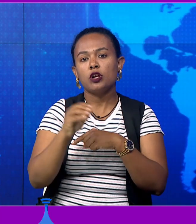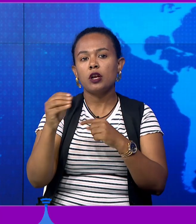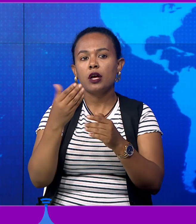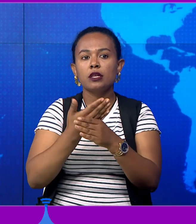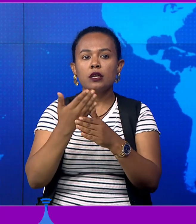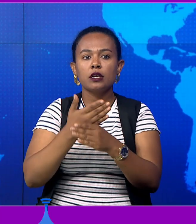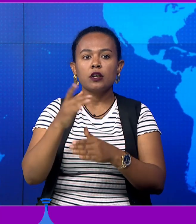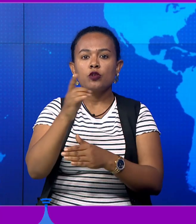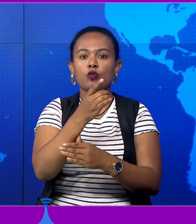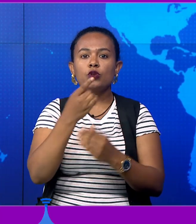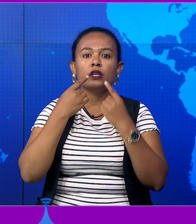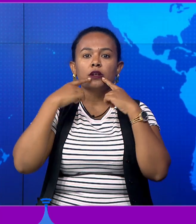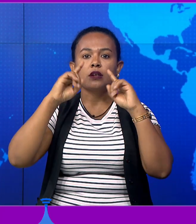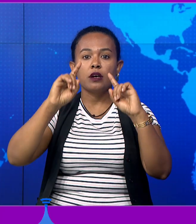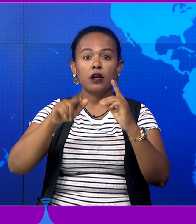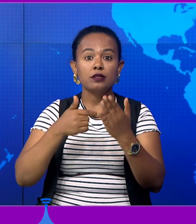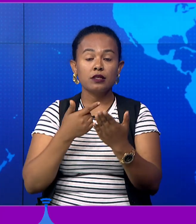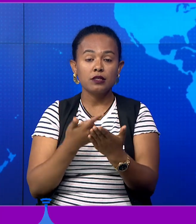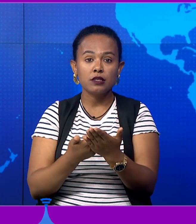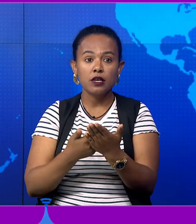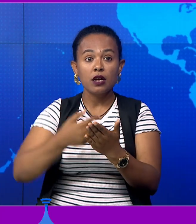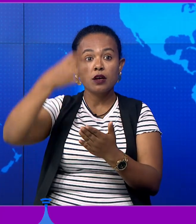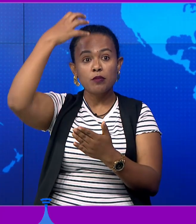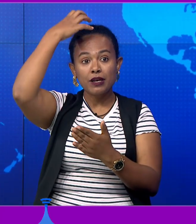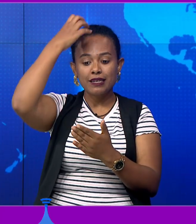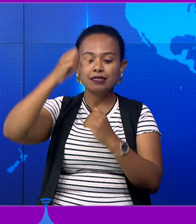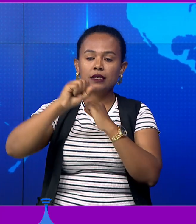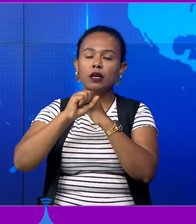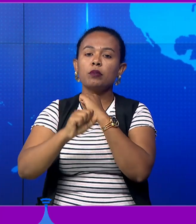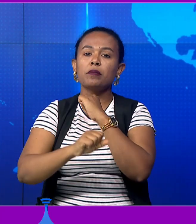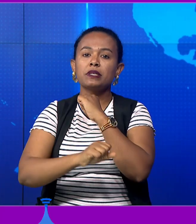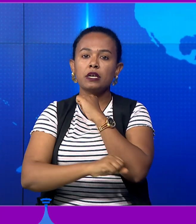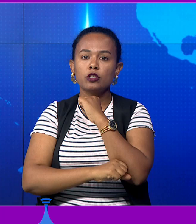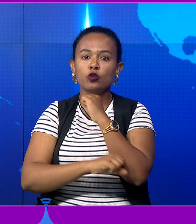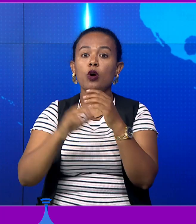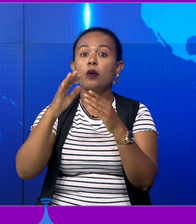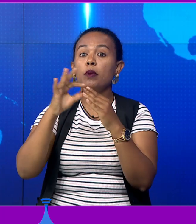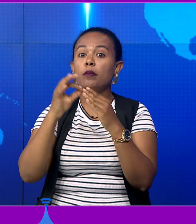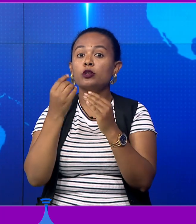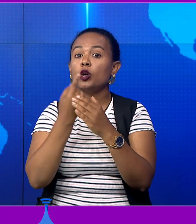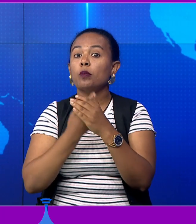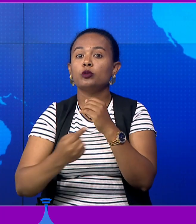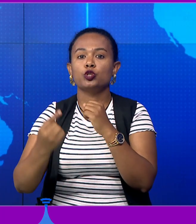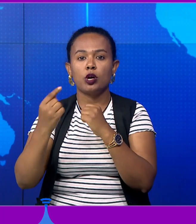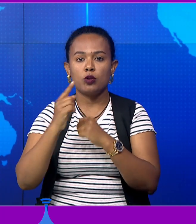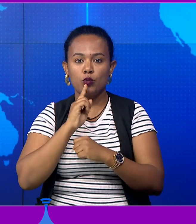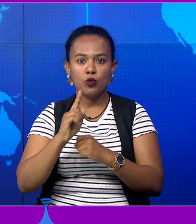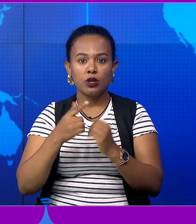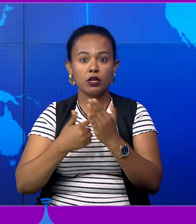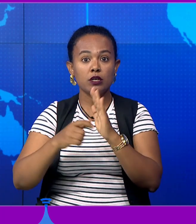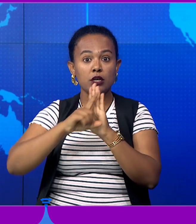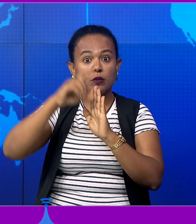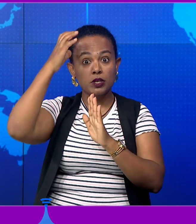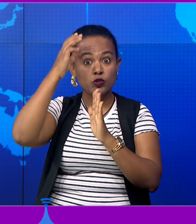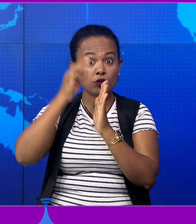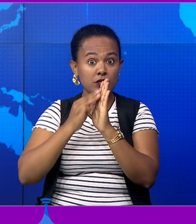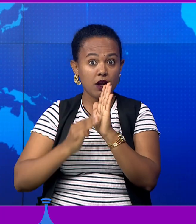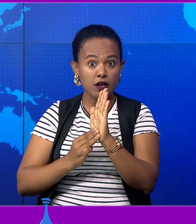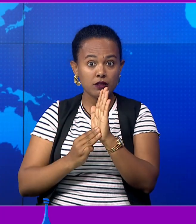የተከለከለ እንደሆነ ይደነግጋል። ስለዚህ መንግስት የሚመሰረተው በምርጫ ብቻ ስለሆነ ይህን ህገ መንግስታዊ